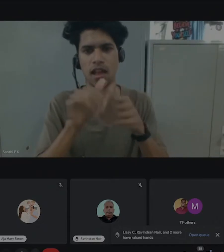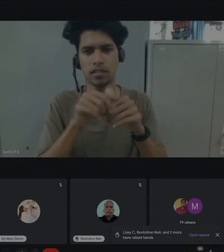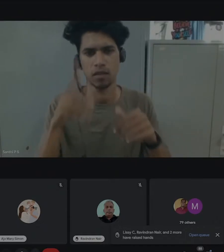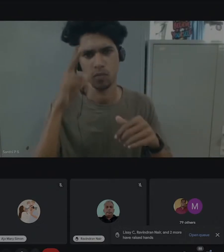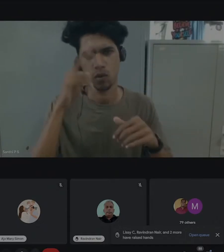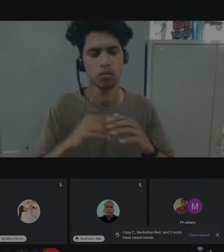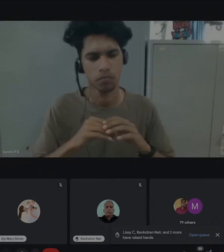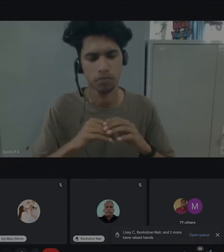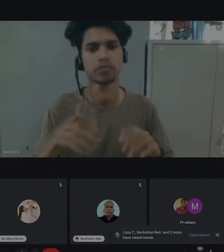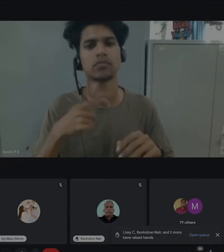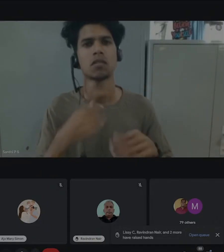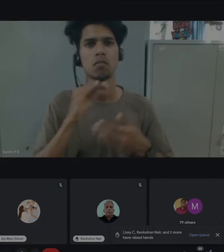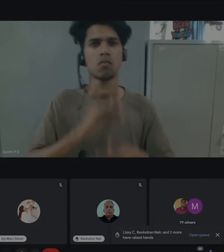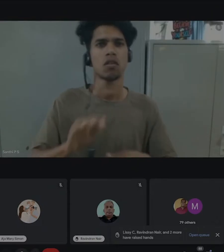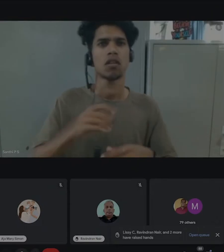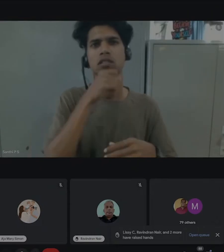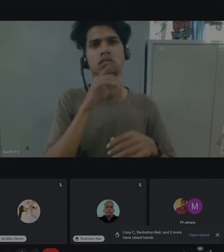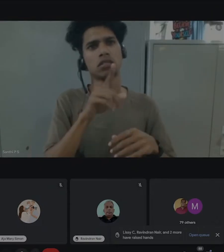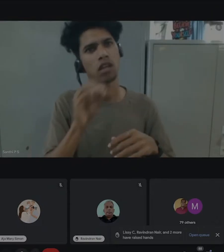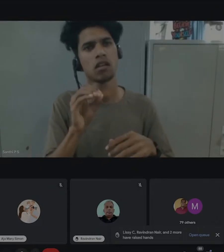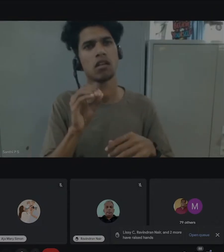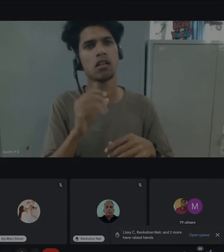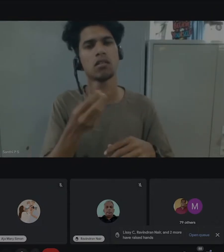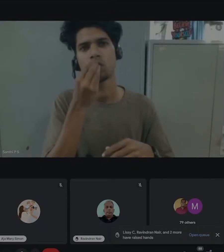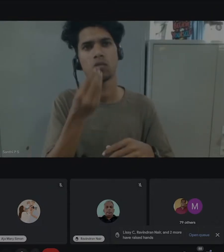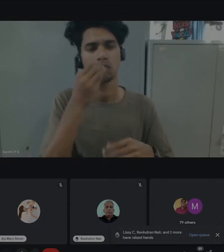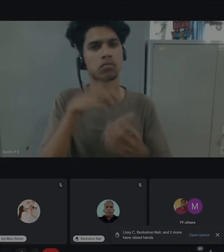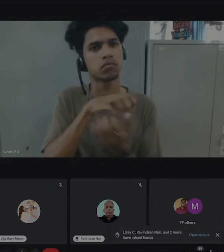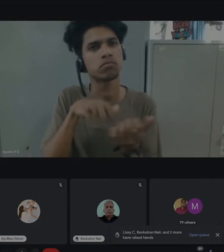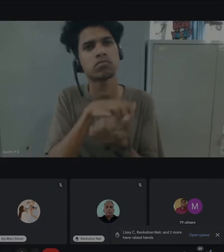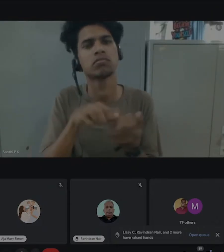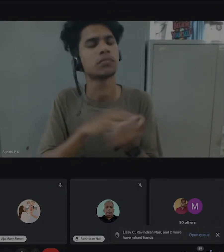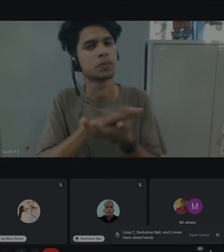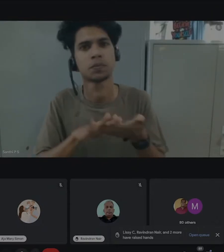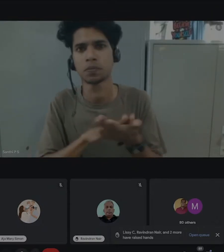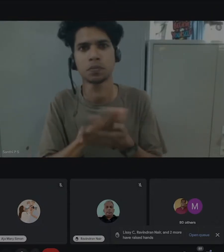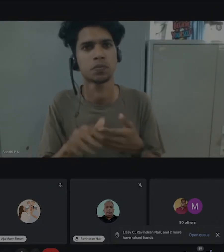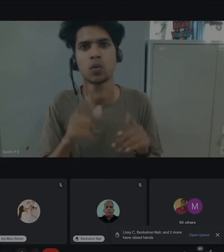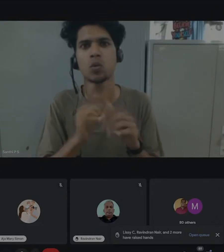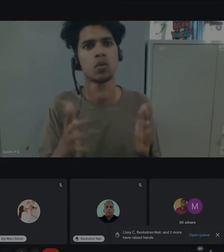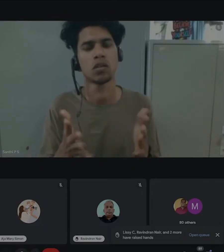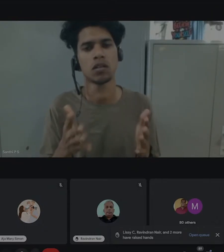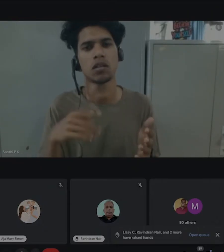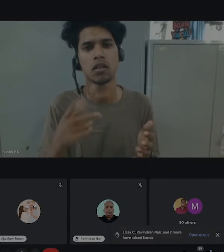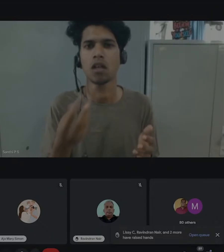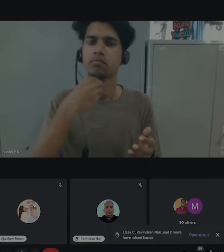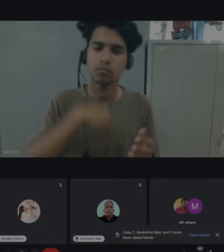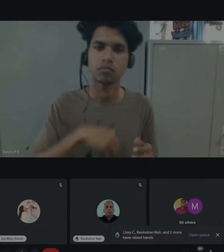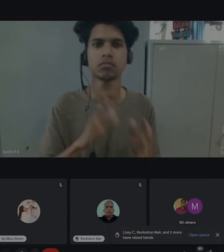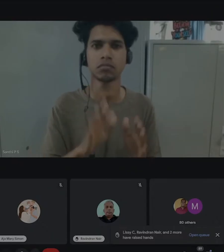കഴിഞ്ഞു. ഇപ്പോഴും ഫുഡ് ചവച്ചരച്ച് കഴിക്കുന്നില്ല. എപ്പോഴും വിഴുങ്ങിയാണ് കഴിക്കുന്നത്. ഗ്ലോബൽ ഡിസബിലിറ്റി ഉള്ള